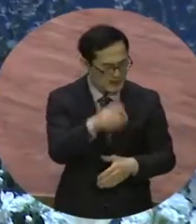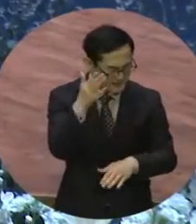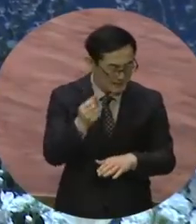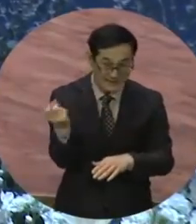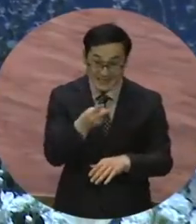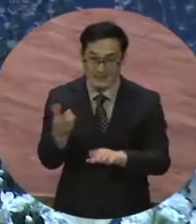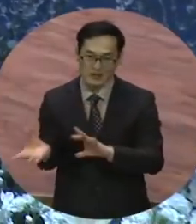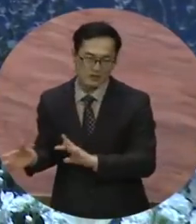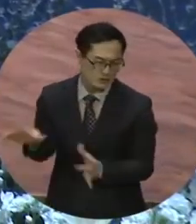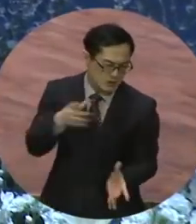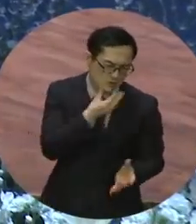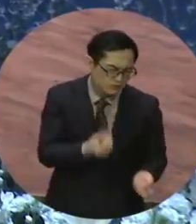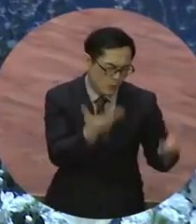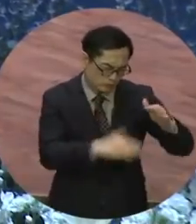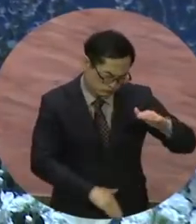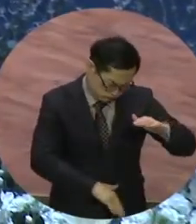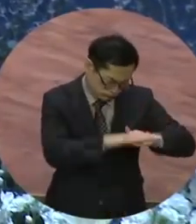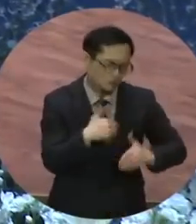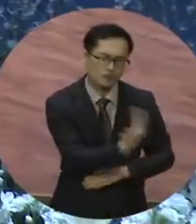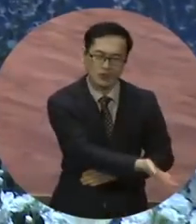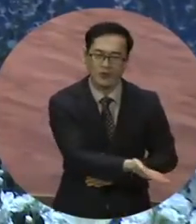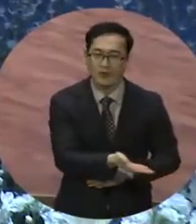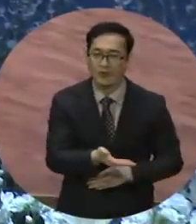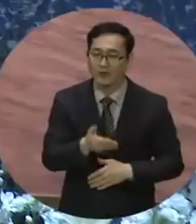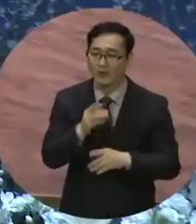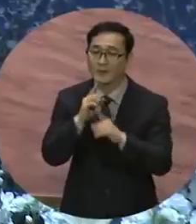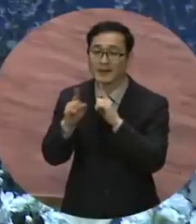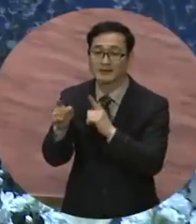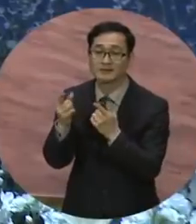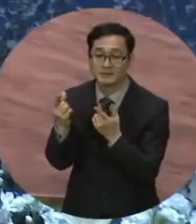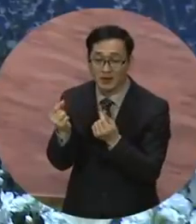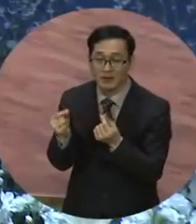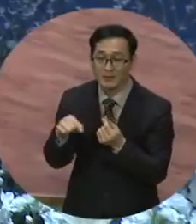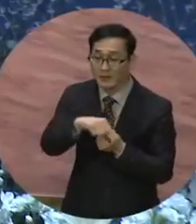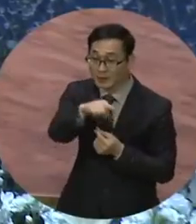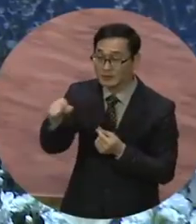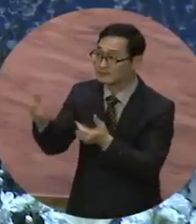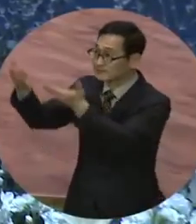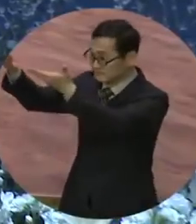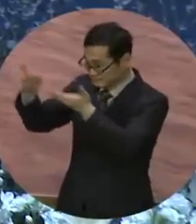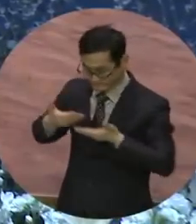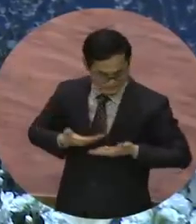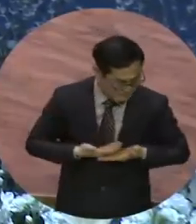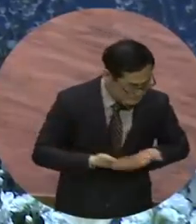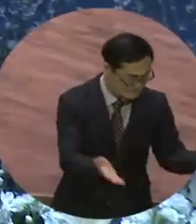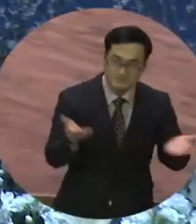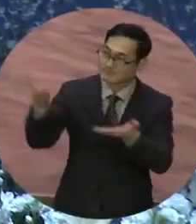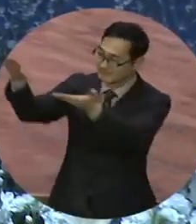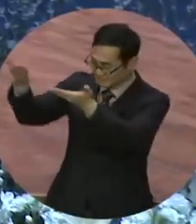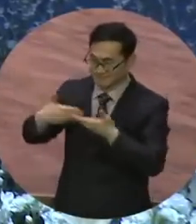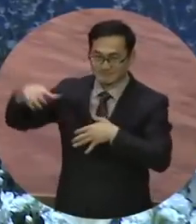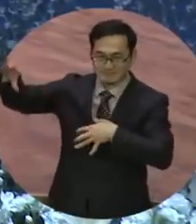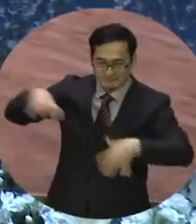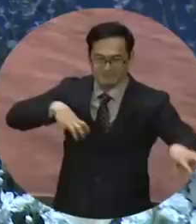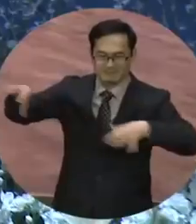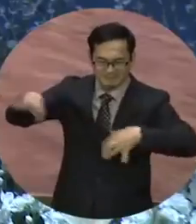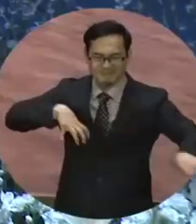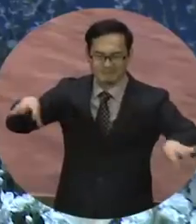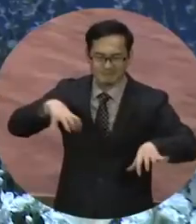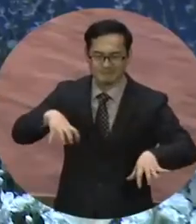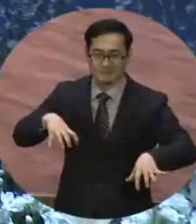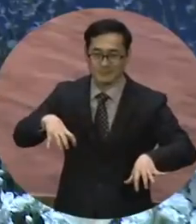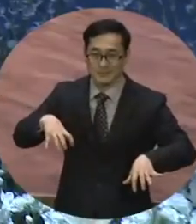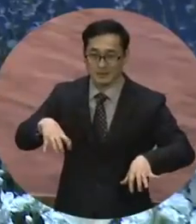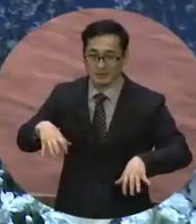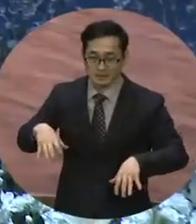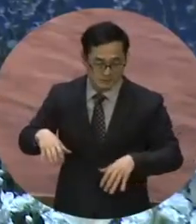그렇죠. 이 계속 새로운 개혁을 말하죠. 새로운 변화. 계속 베푸는 변화, 헌신과 희생, 자꾸 주라, 주라, 주면 하나님이